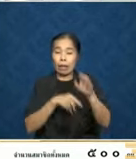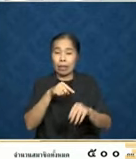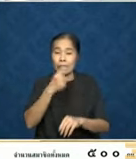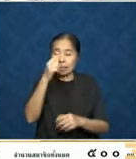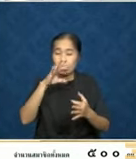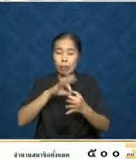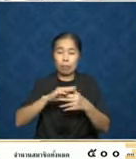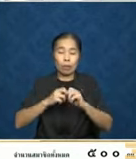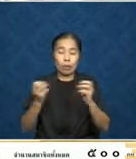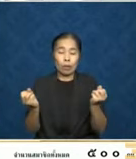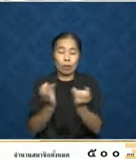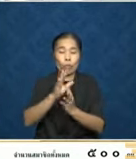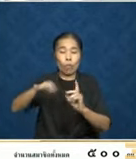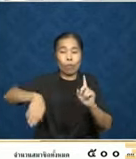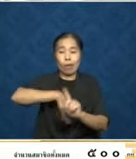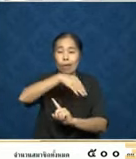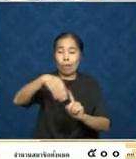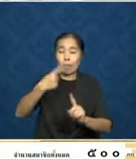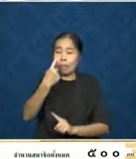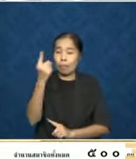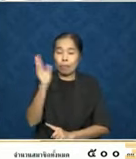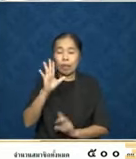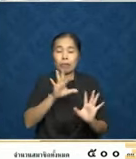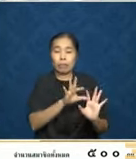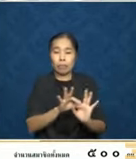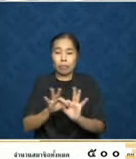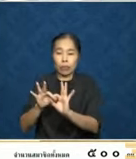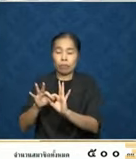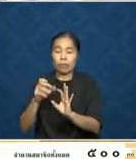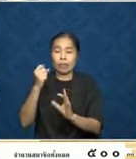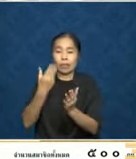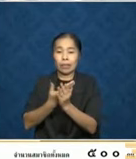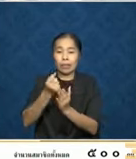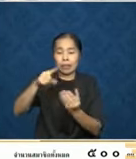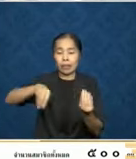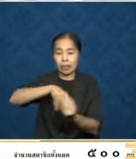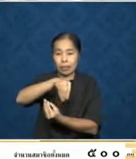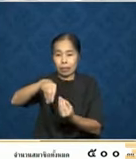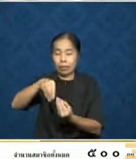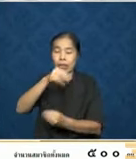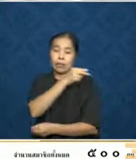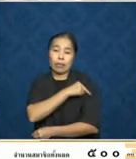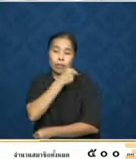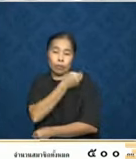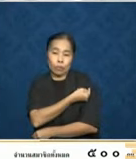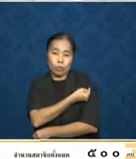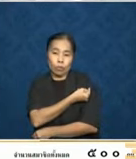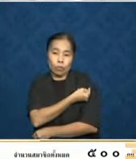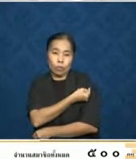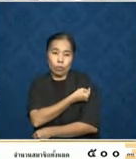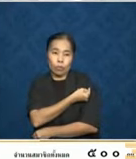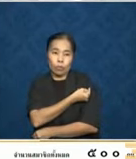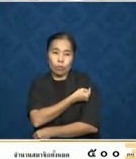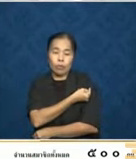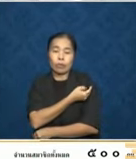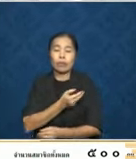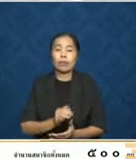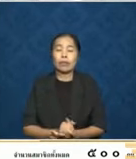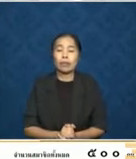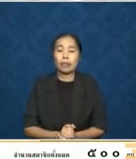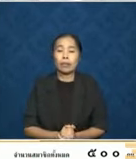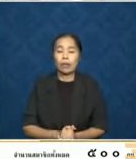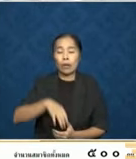แวดล้อมอย่างเดียวครับแต่เป็นยังเกี่ยวข้องกับปัญหาทางด้านเศรษฐกิจสาธารณสุขจากสถิติครับโดยกรม